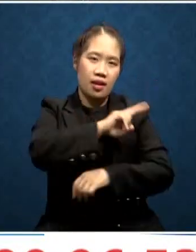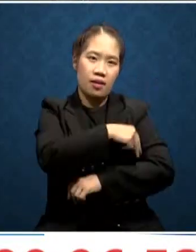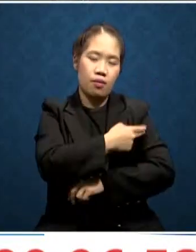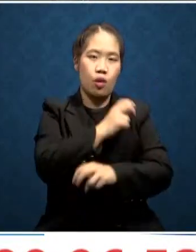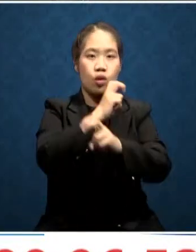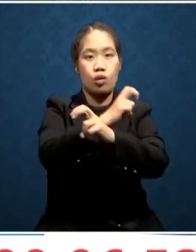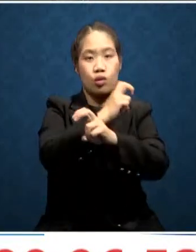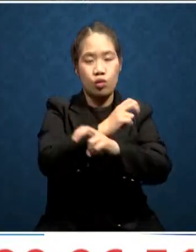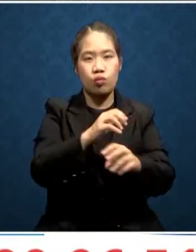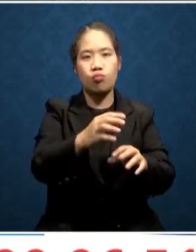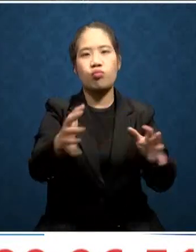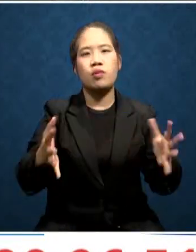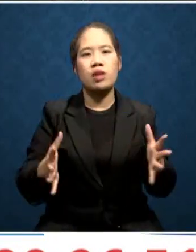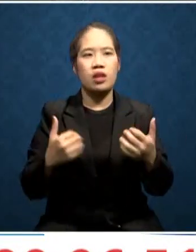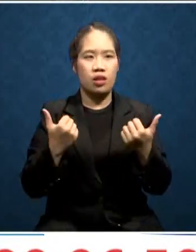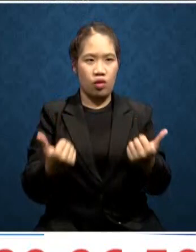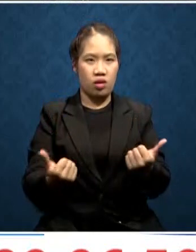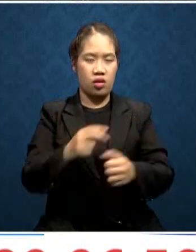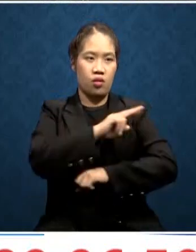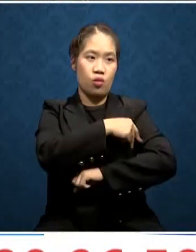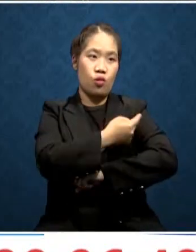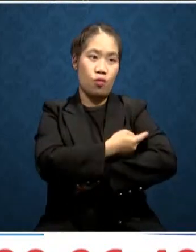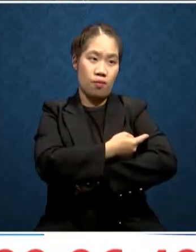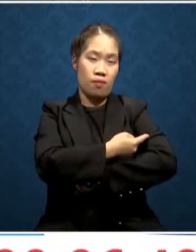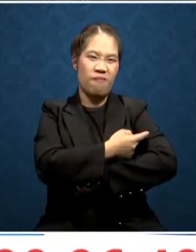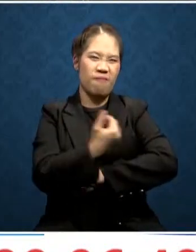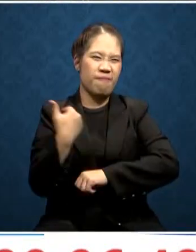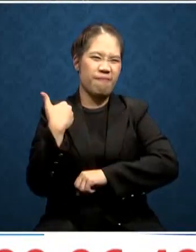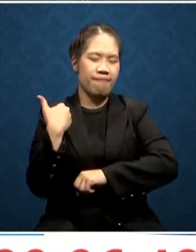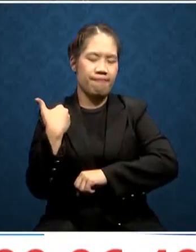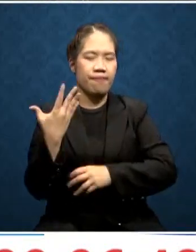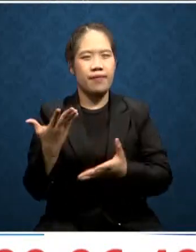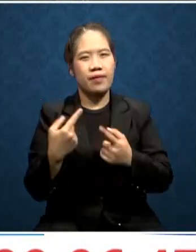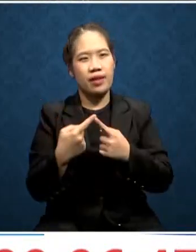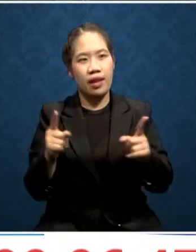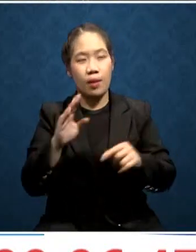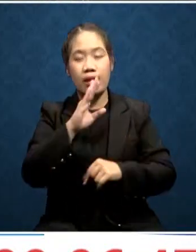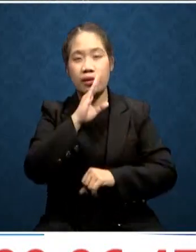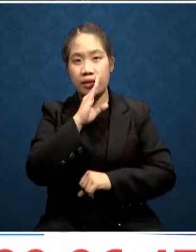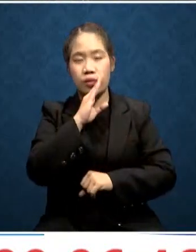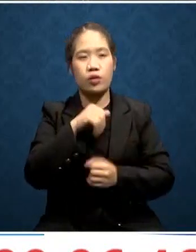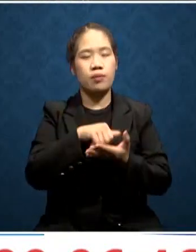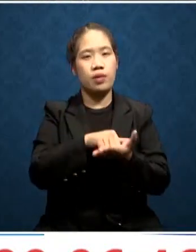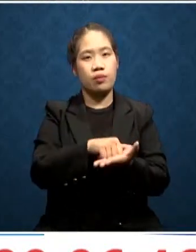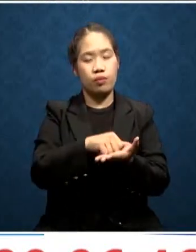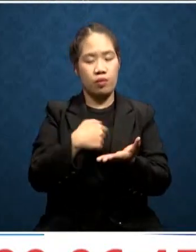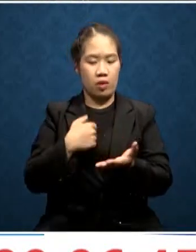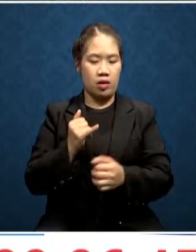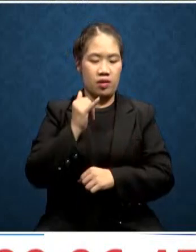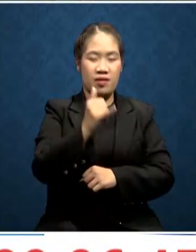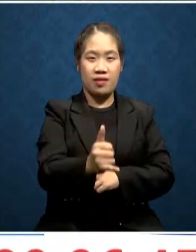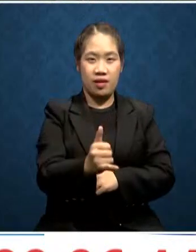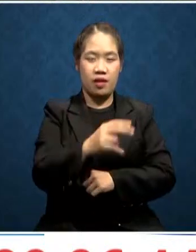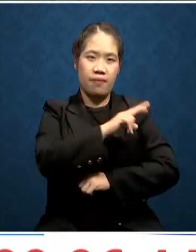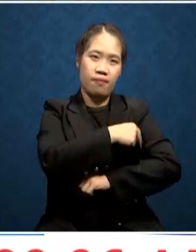แต่ตอนนี้ที่โรงพยาบาลอพานหินก็มีมาแล้วแต่มีส่วนที่เวลาไปรับบริการน่ะค่ะหมอ